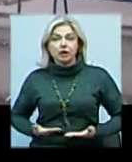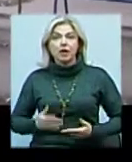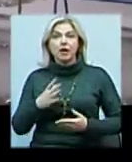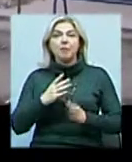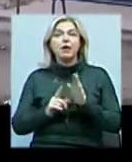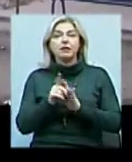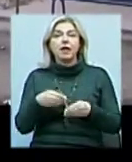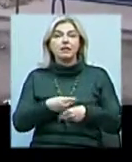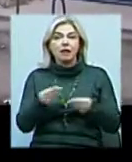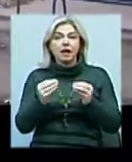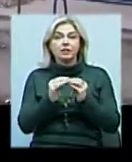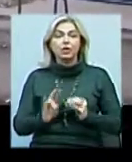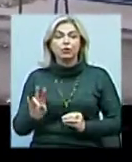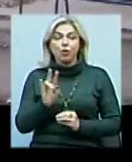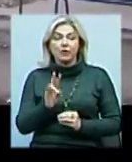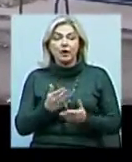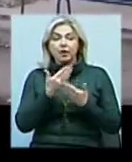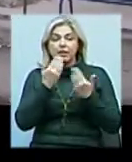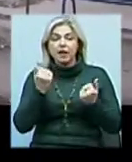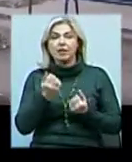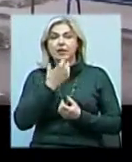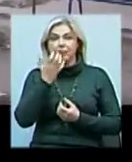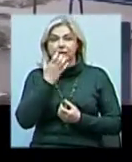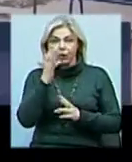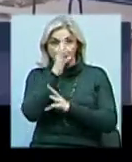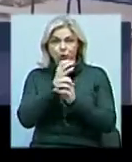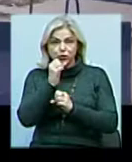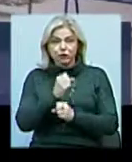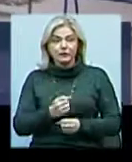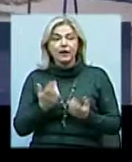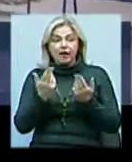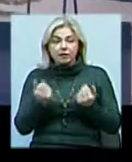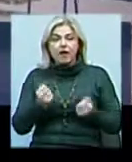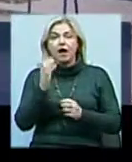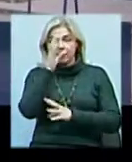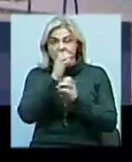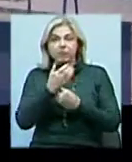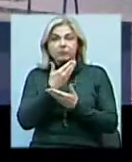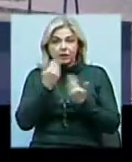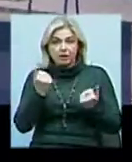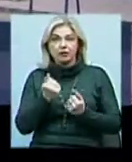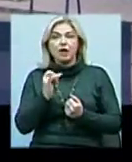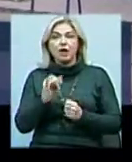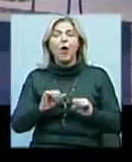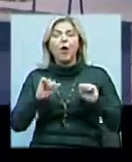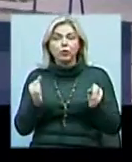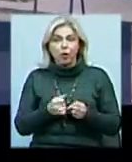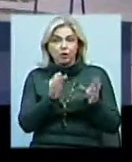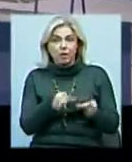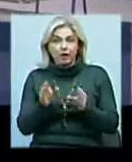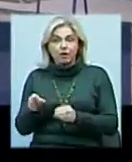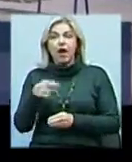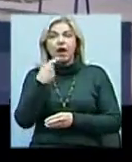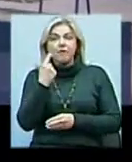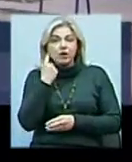10 листопада. Ні, тепла ні зночі. Ні, тепла немає зночі. Крижані батареї, кажуть, аварія. Кажуть,